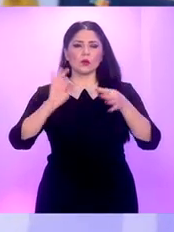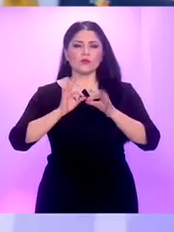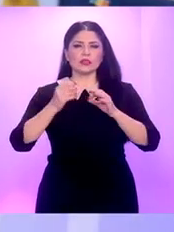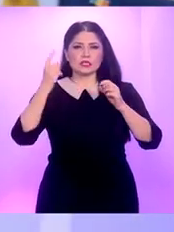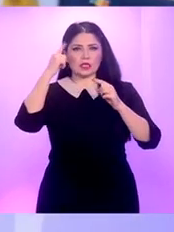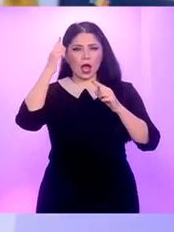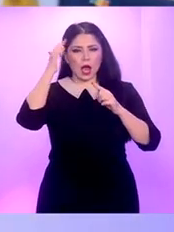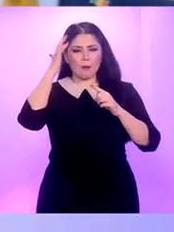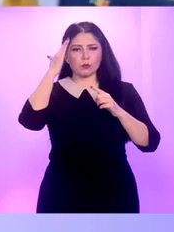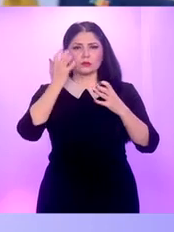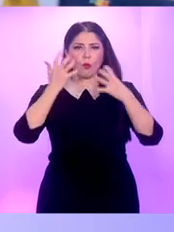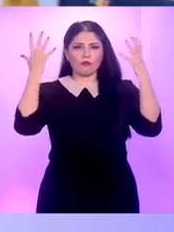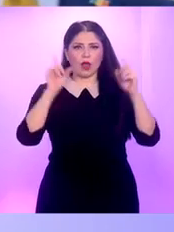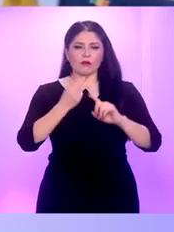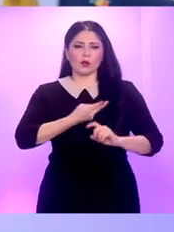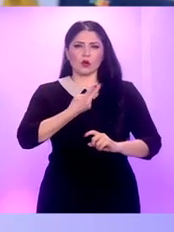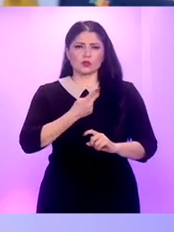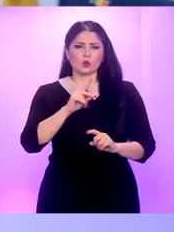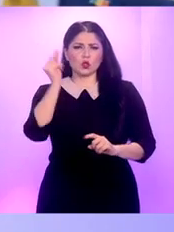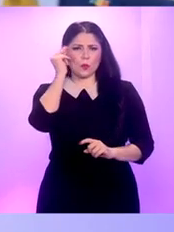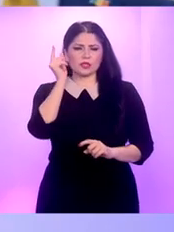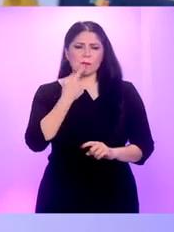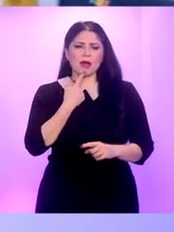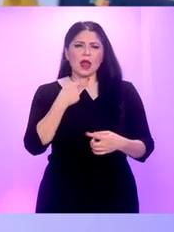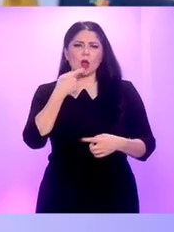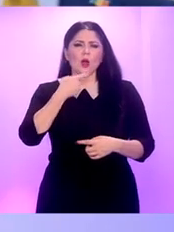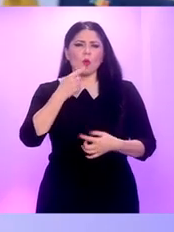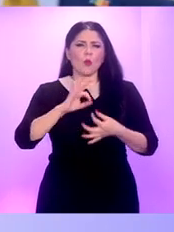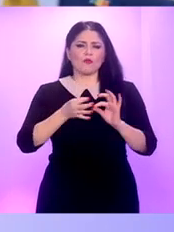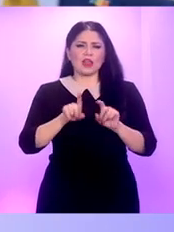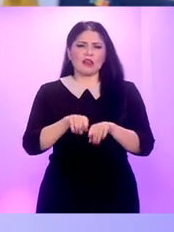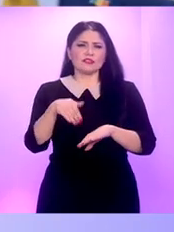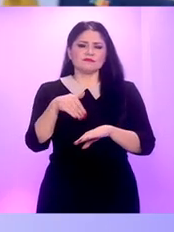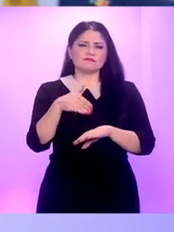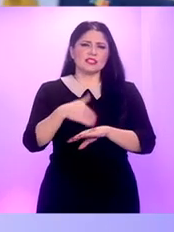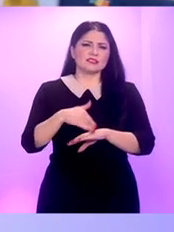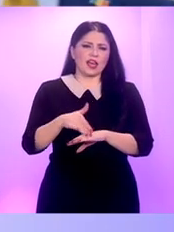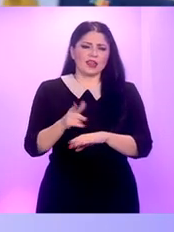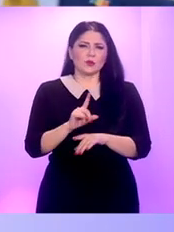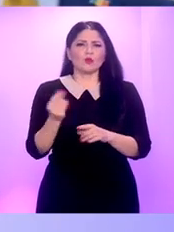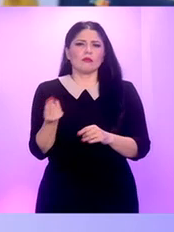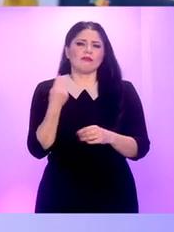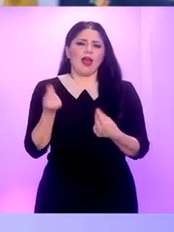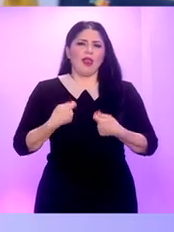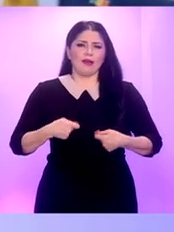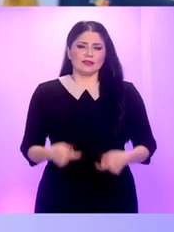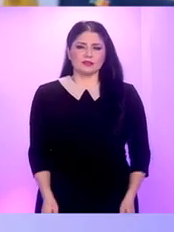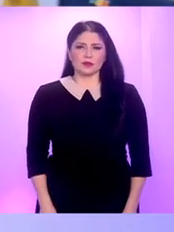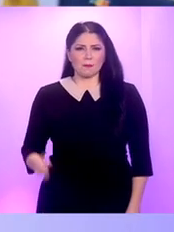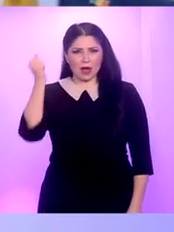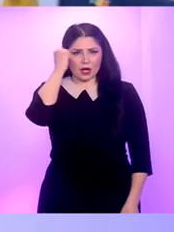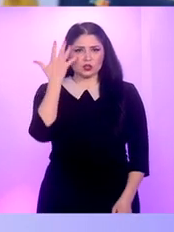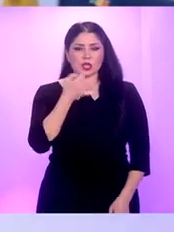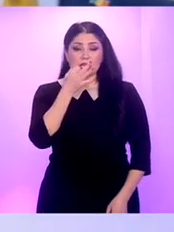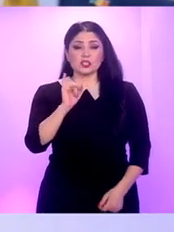caracteristică limbajului meu și e un limbaj mai de stradă pe care îl regret. E singurul lucru din interviu pe care îl regret. I-a